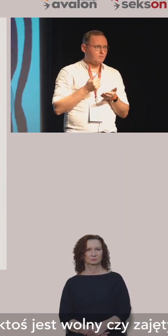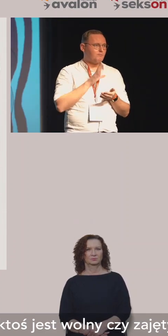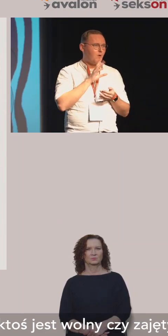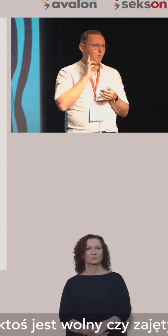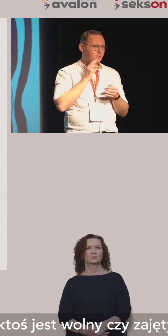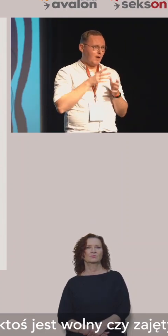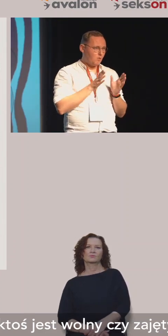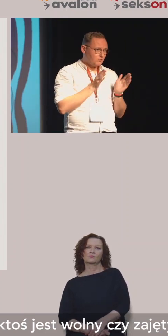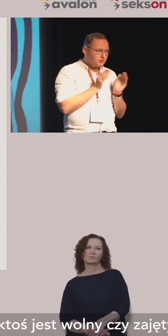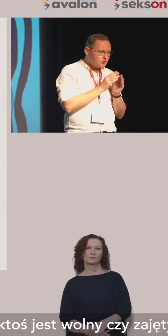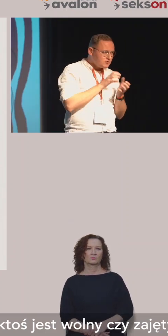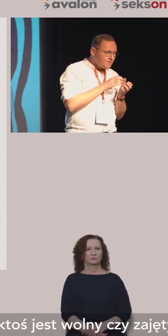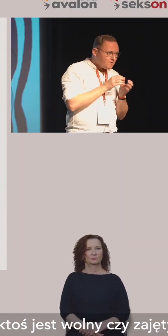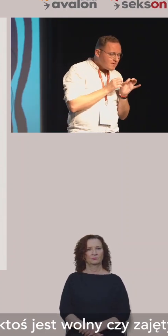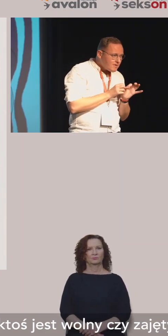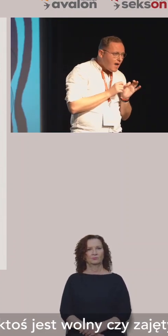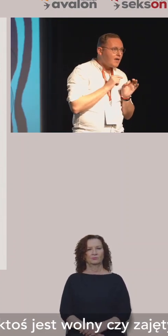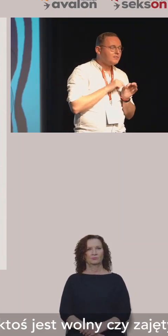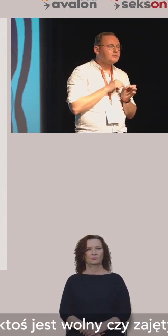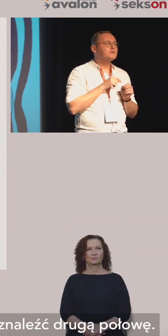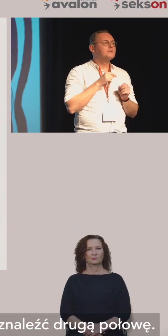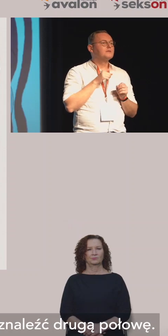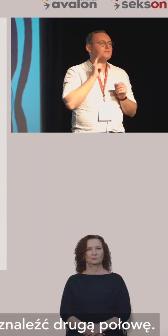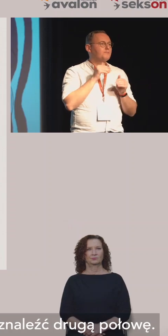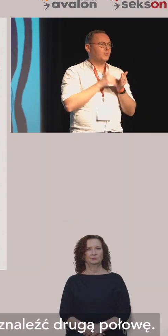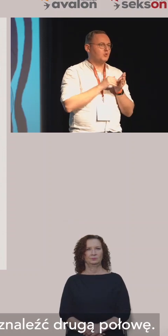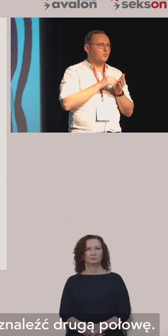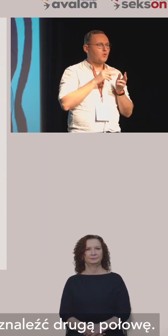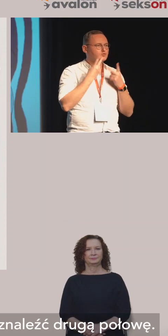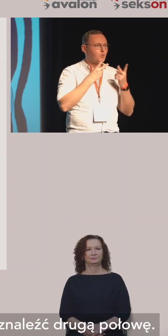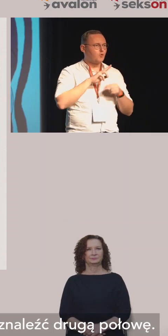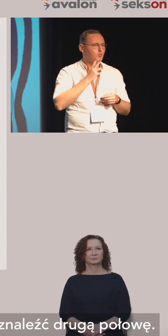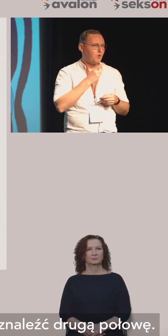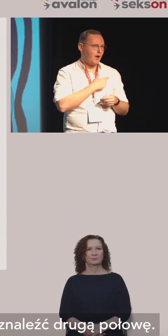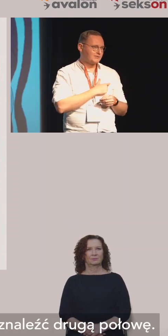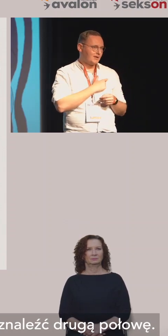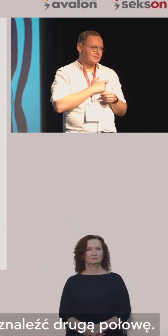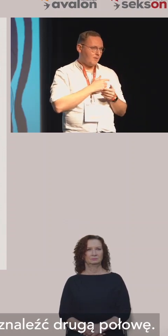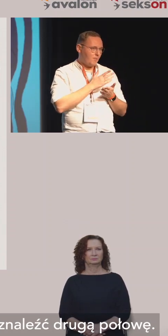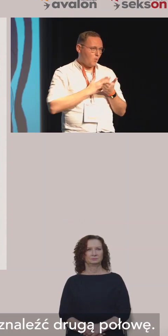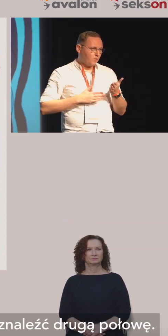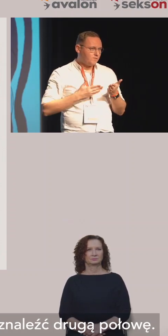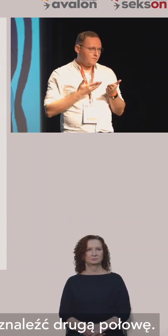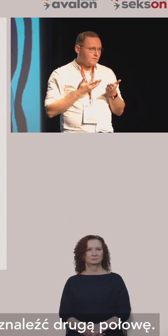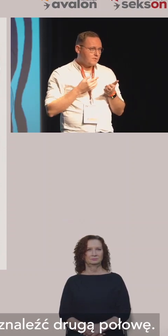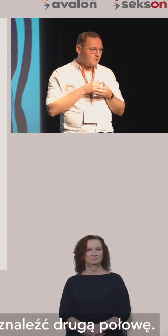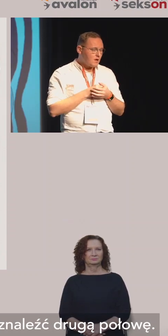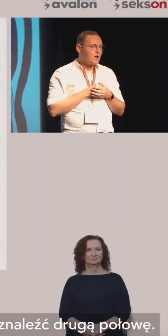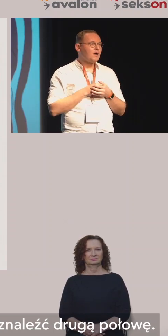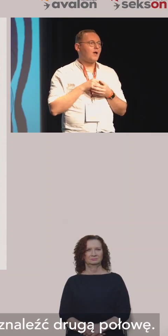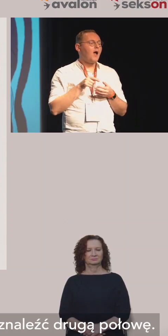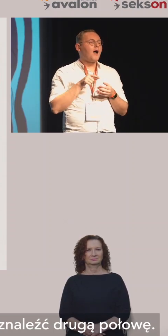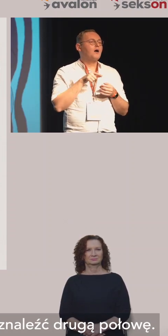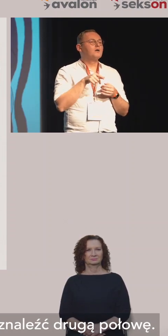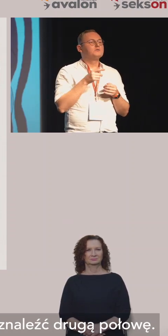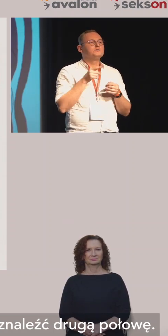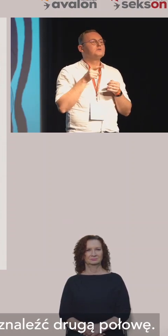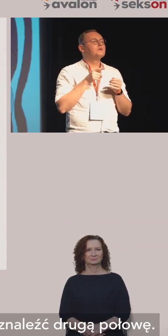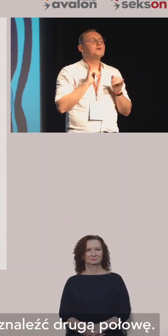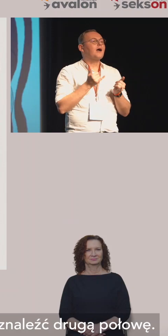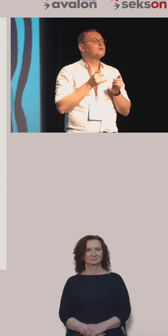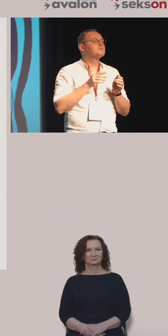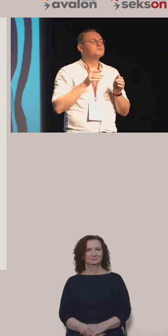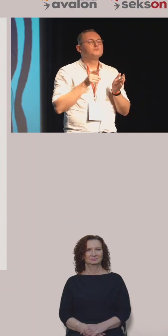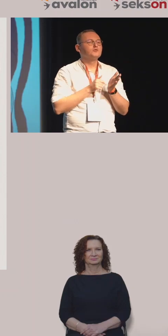zawsze zadajemy pytanie, czy ktoś jest wolny, czy zajęty. Mamy swój własny mały świat, dlatego tak naprawdę trudno jest znaleźć drugą